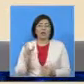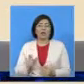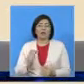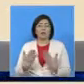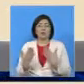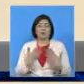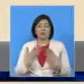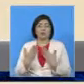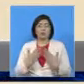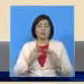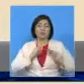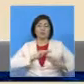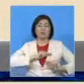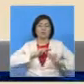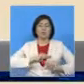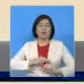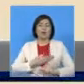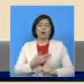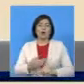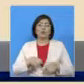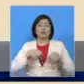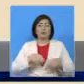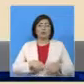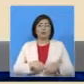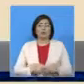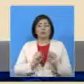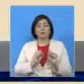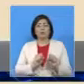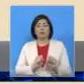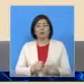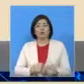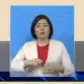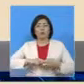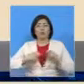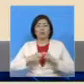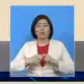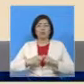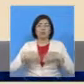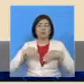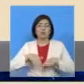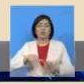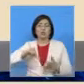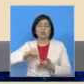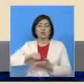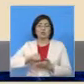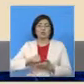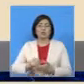тығыз қарым-қатынаста жұмыс істеп, олардың құқықтары мен заңды мүдделерін қорғау мәселелерін шешуге атсалысып